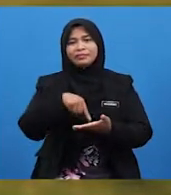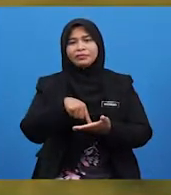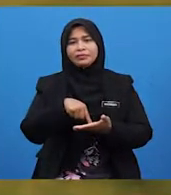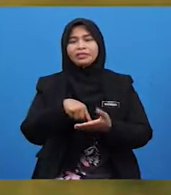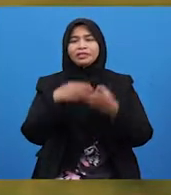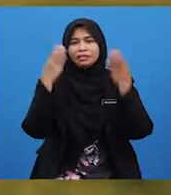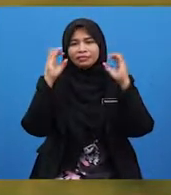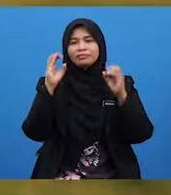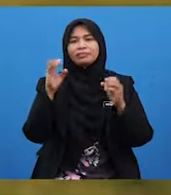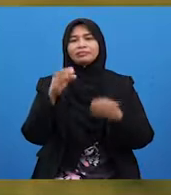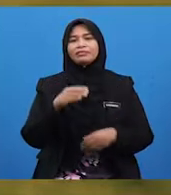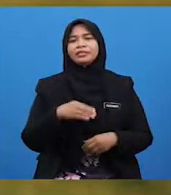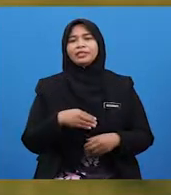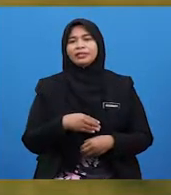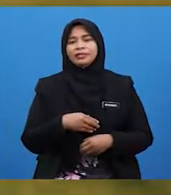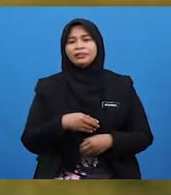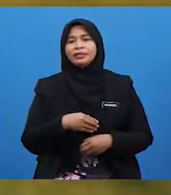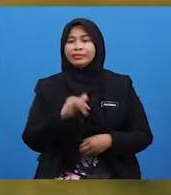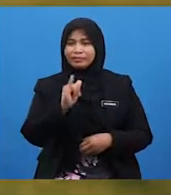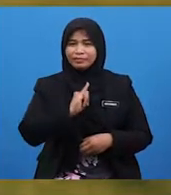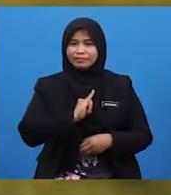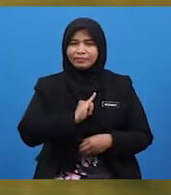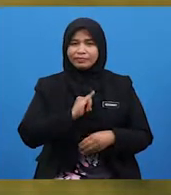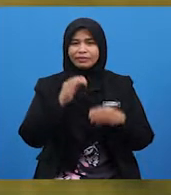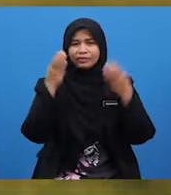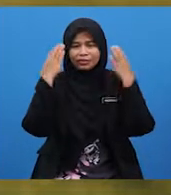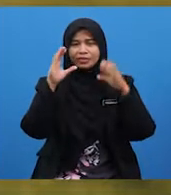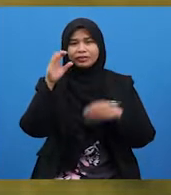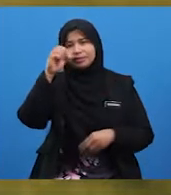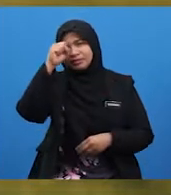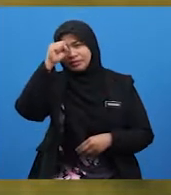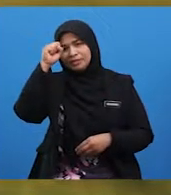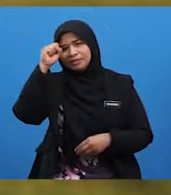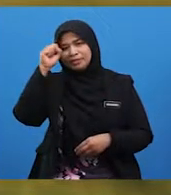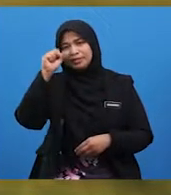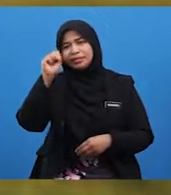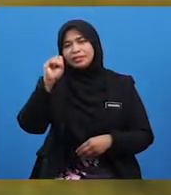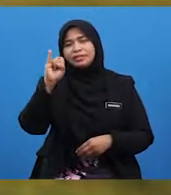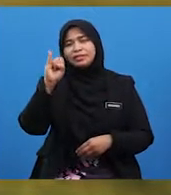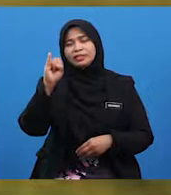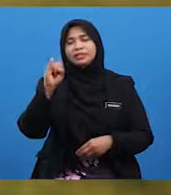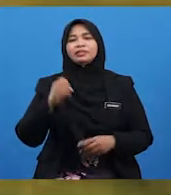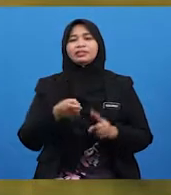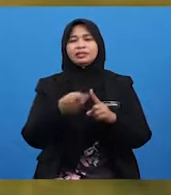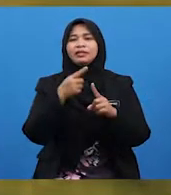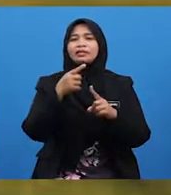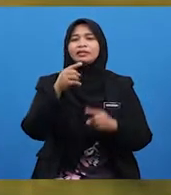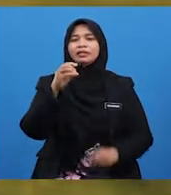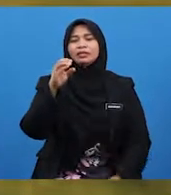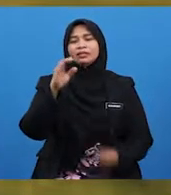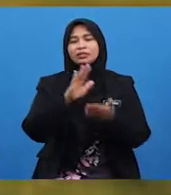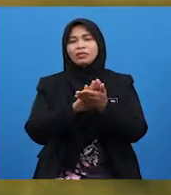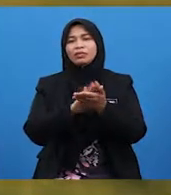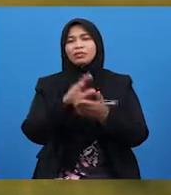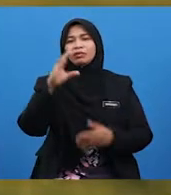cikgu memperkenalkan diri. Saya Cikgu Sasi Raja dari Sekolah Kebangsaan Konven 1 Bukit